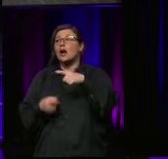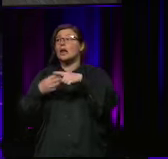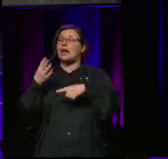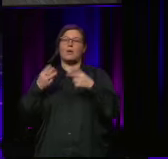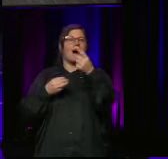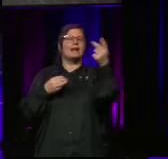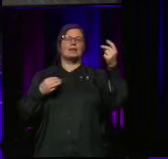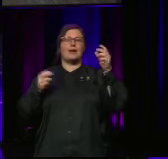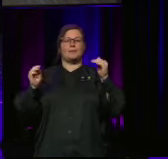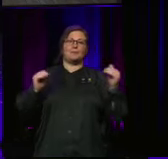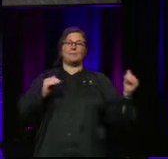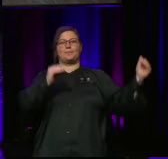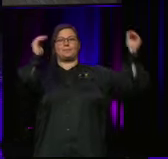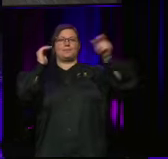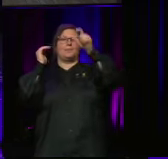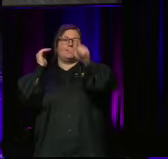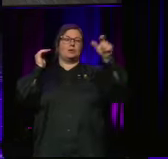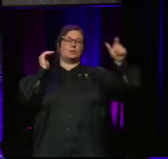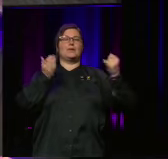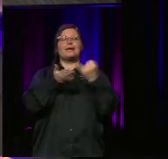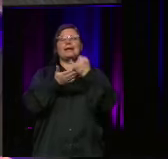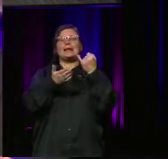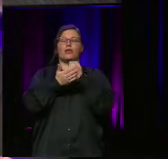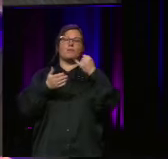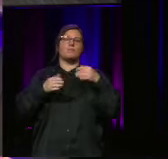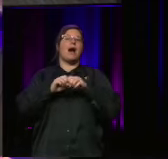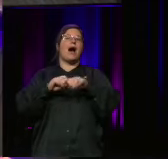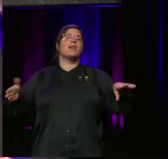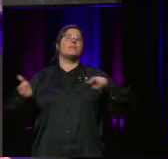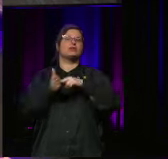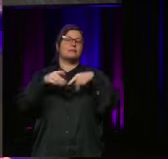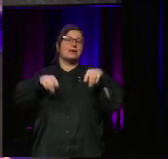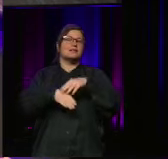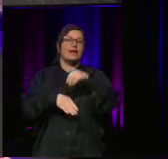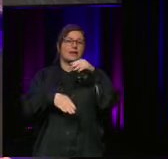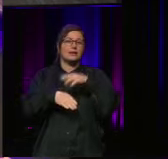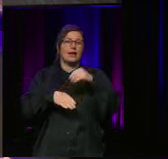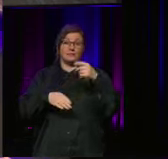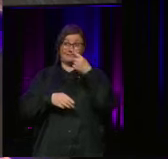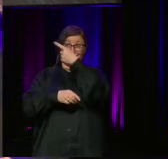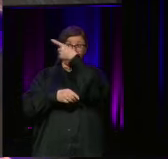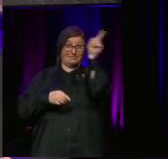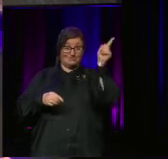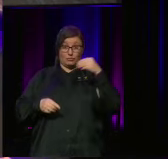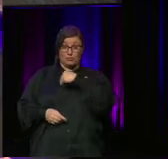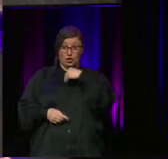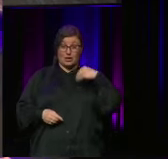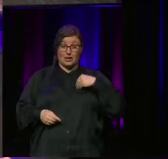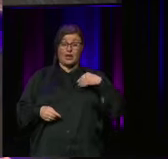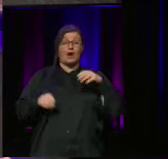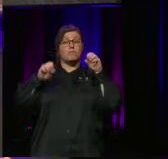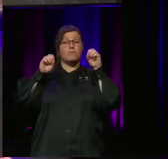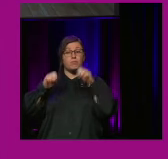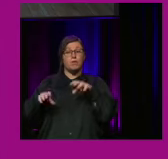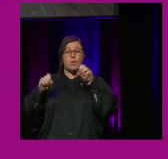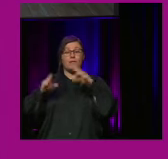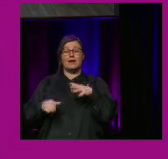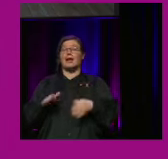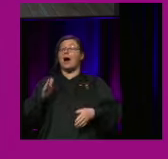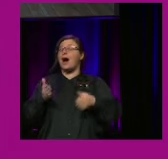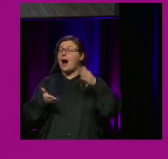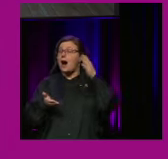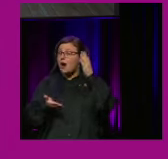höga människor i det svenska allmänna systemet. Och de, ja, påverkar ju allra, de här myndigheterna påverkar ju allra högsta grad Sverige